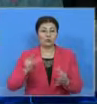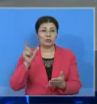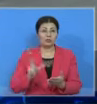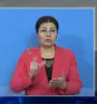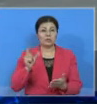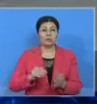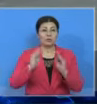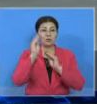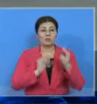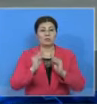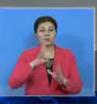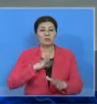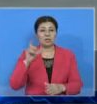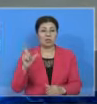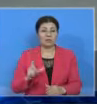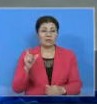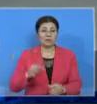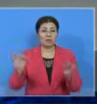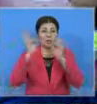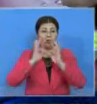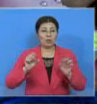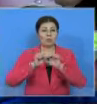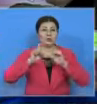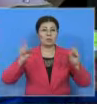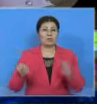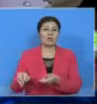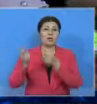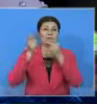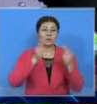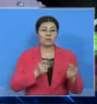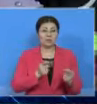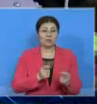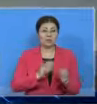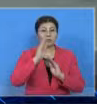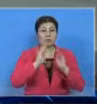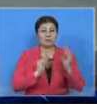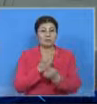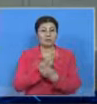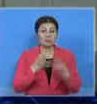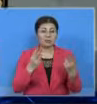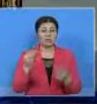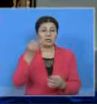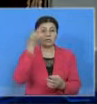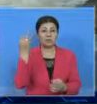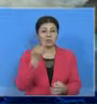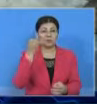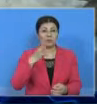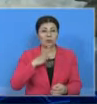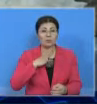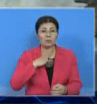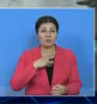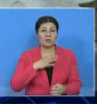көптің назарын аударды. Тұрғындар әсіресе өнер мектебі ұжымы әкелген бұйымдарды қызықтап тамашалады. Ақтөбе күніне орай 20-ға жуық ұлттық